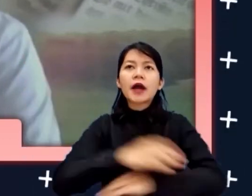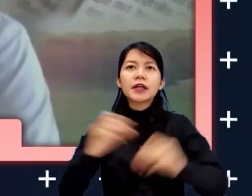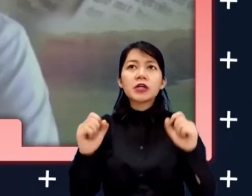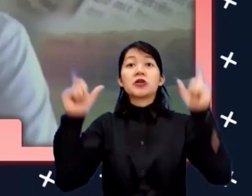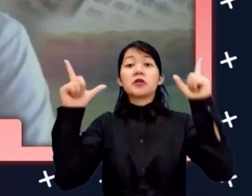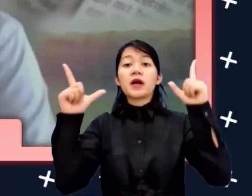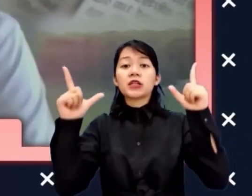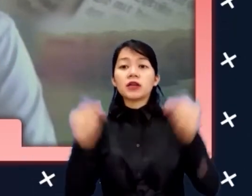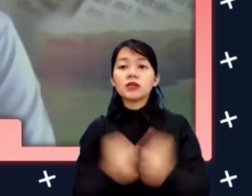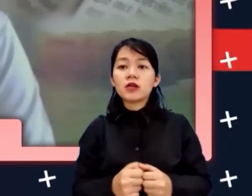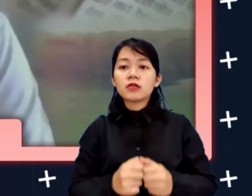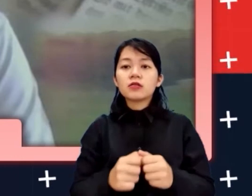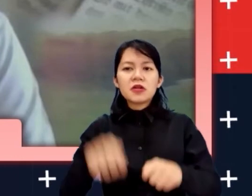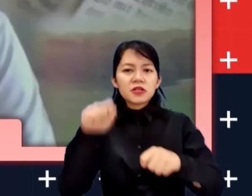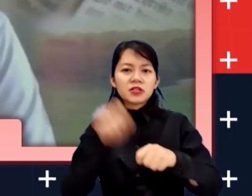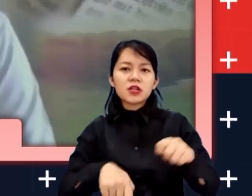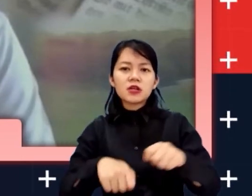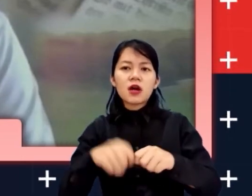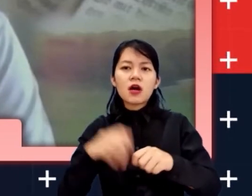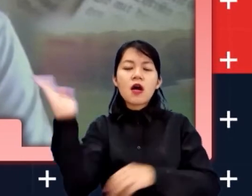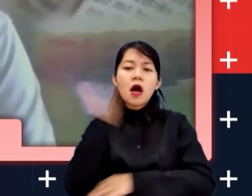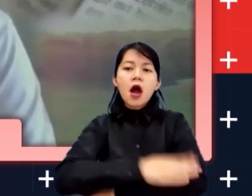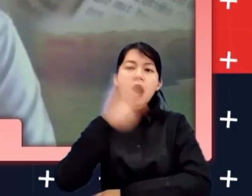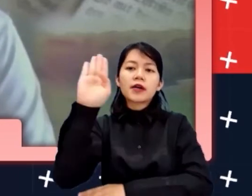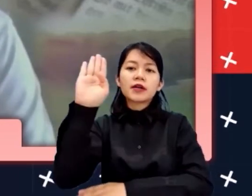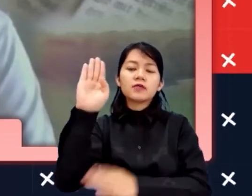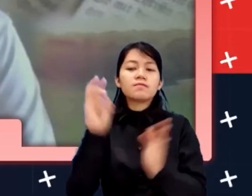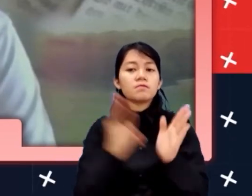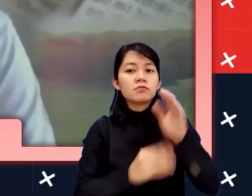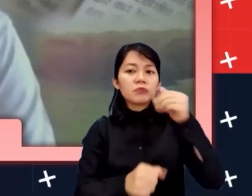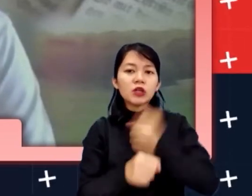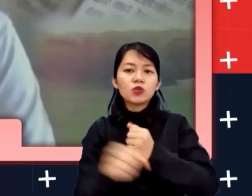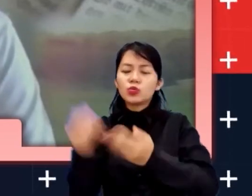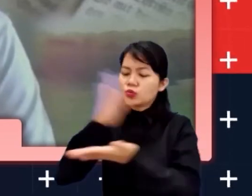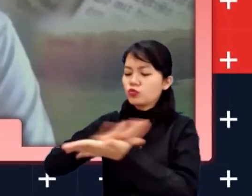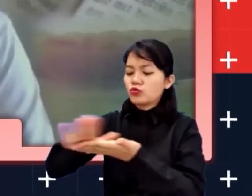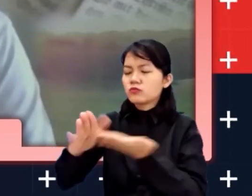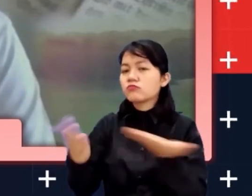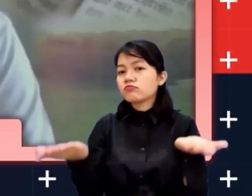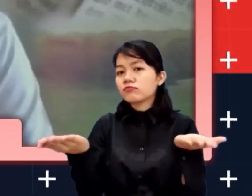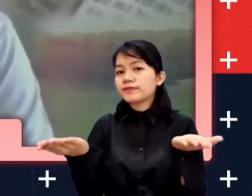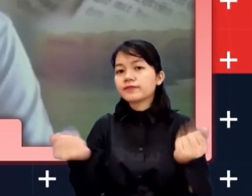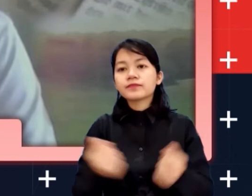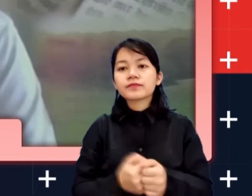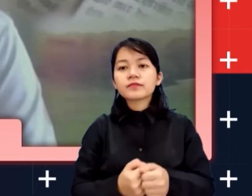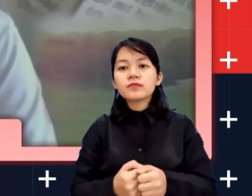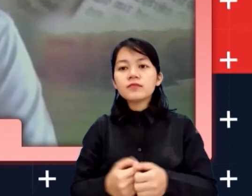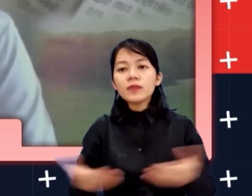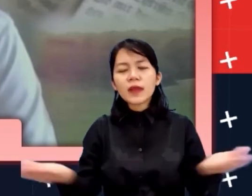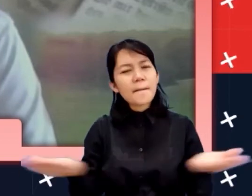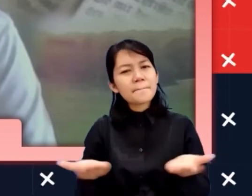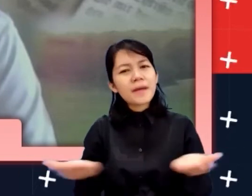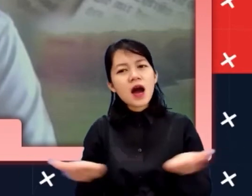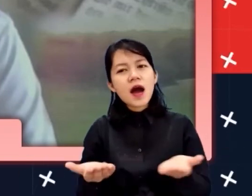bertanya, kalau begitu bagaimana dengan hari di mana Tuhan Yesus mengadakan perjamuan